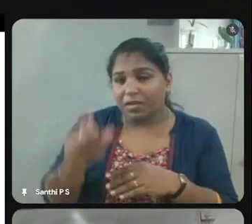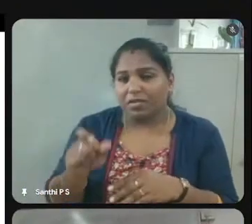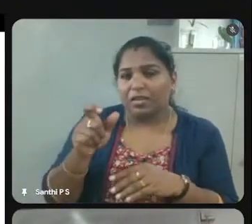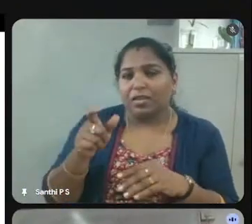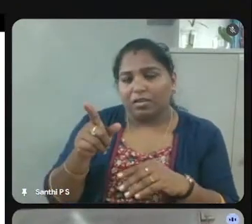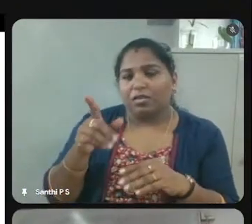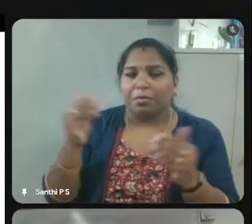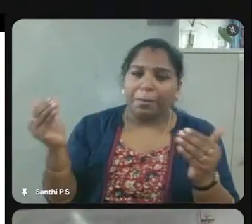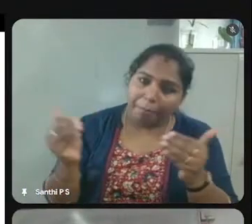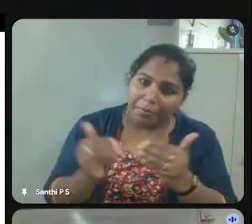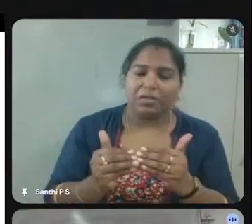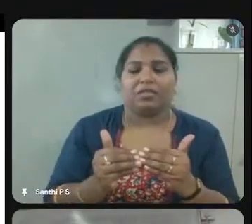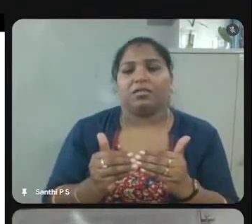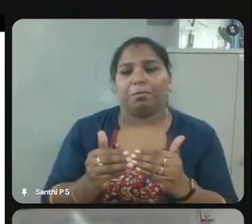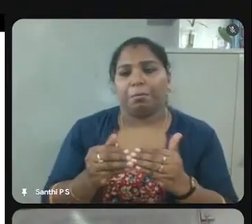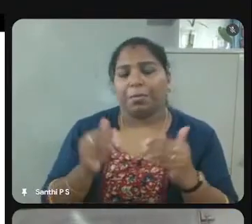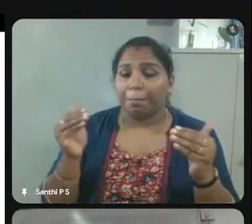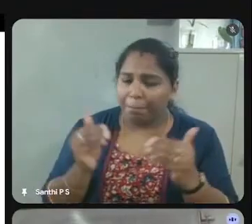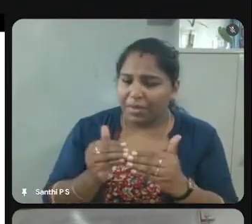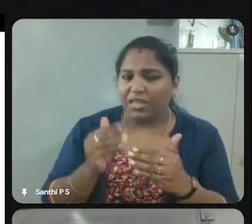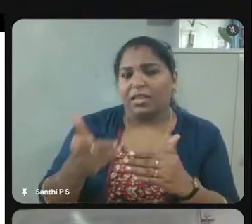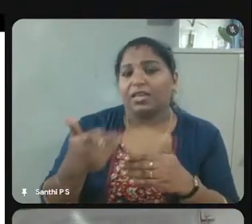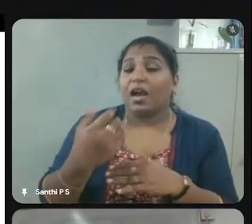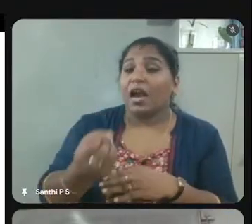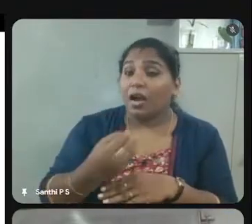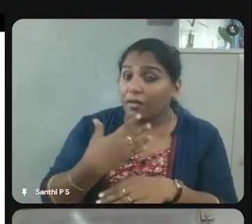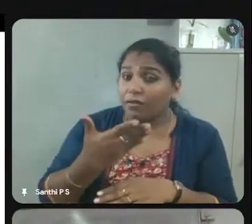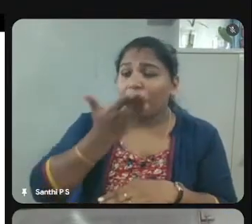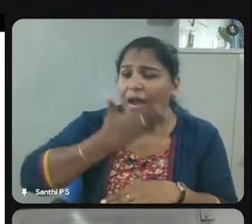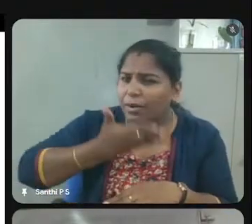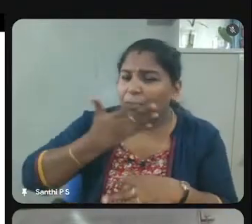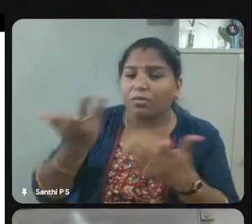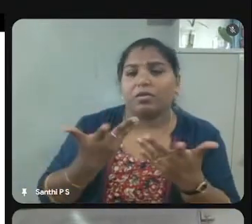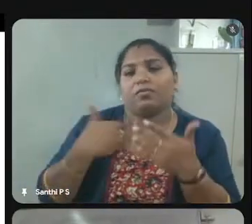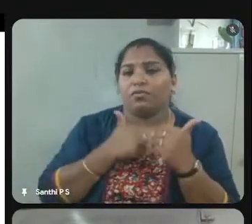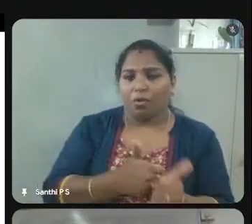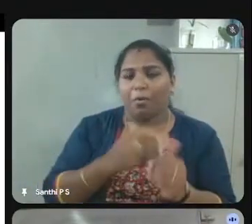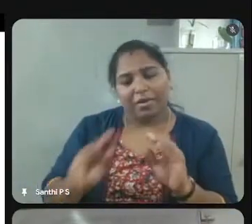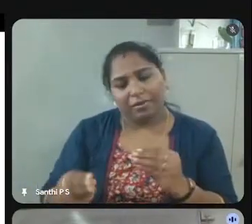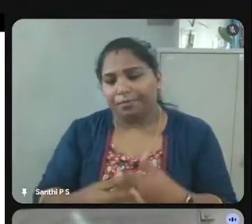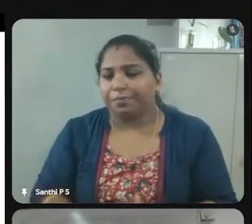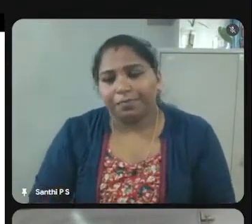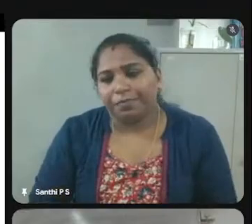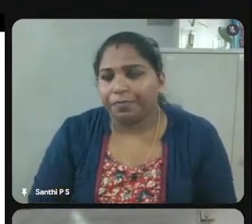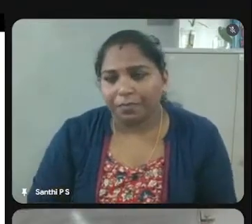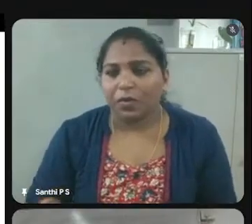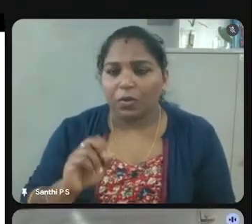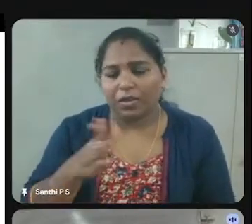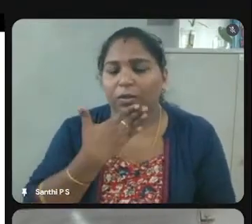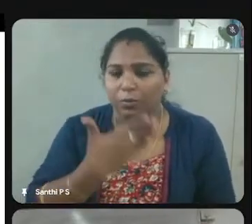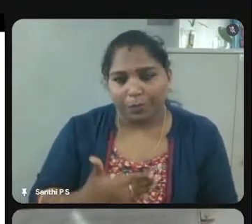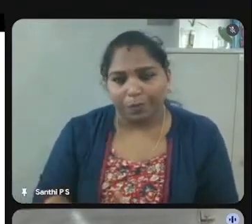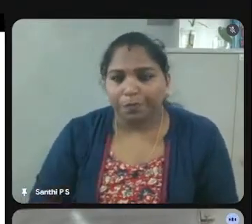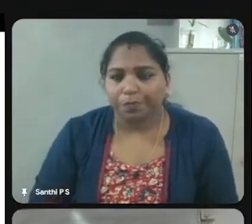കണ്ടിട്ട് കുറച്ചുകൂടെ സ്പീച്ചിന് ഇമ്പ്രൂവ്മെന്റ്സ് വരുത്താൻ അവർക്ക് എന്തെങ്കിലും ചെയ്യാൻ പറ്റുമെങ്കിൽ ചെയ്തു നോക്കാം കേട്ടോ. ഓക്കെ. താങ്ക് യു മാം.